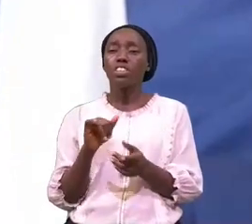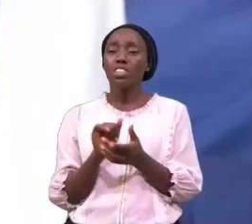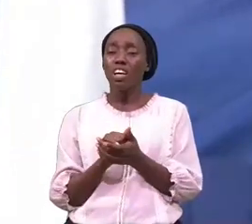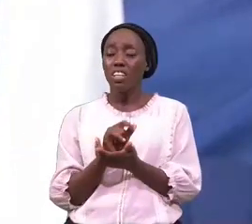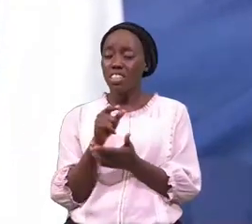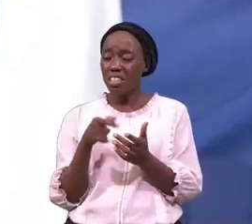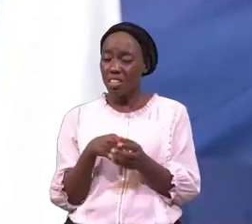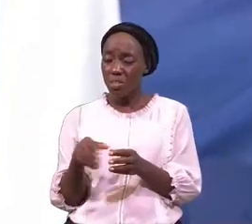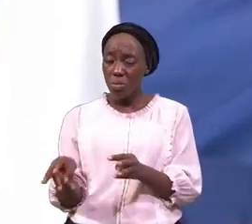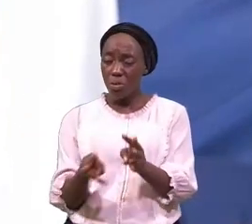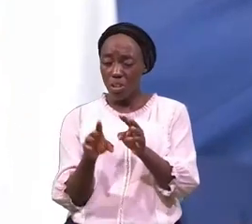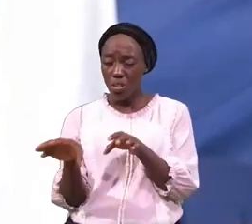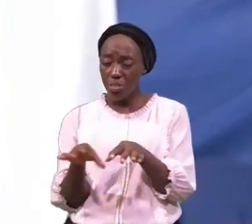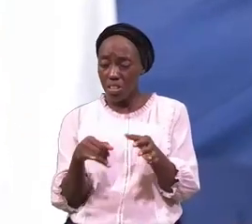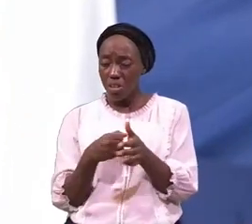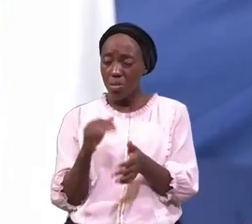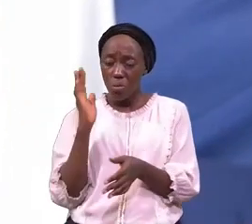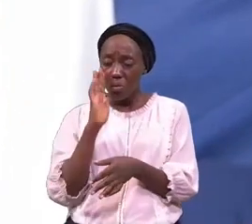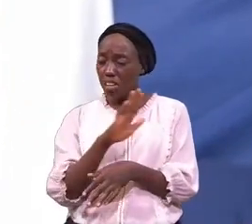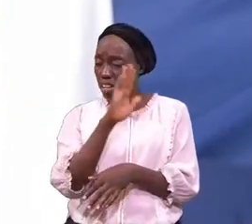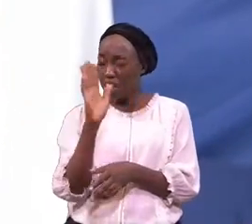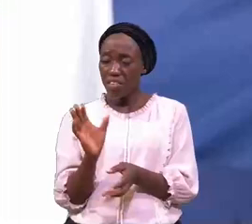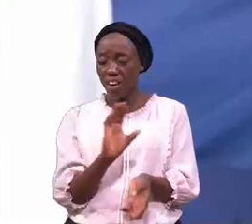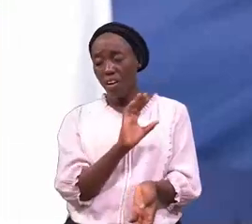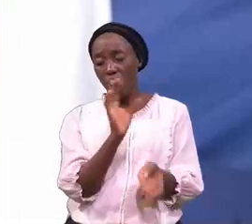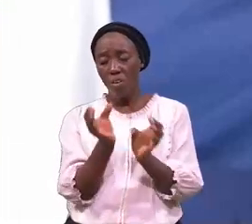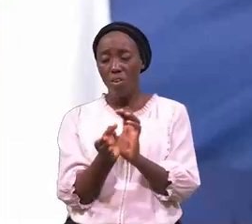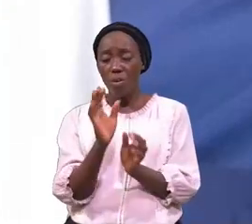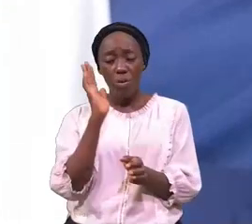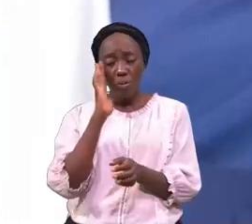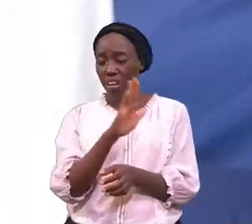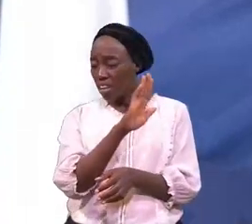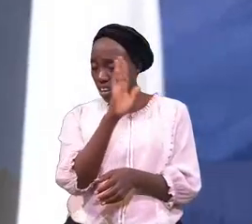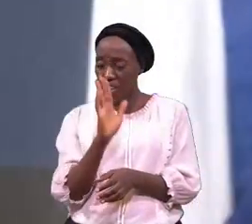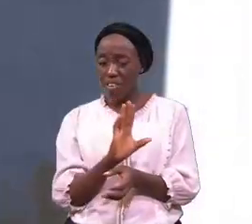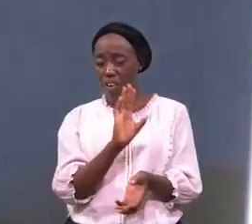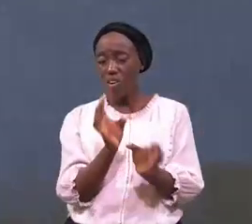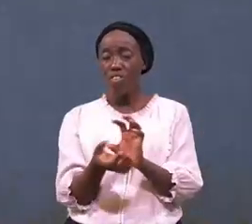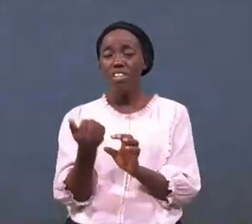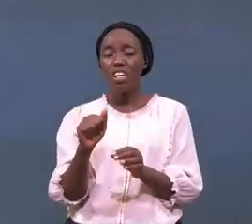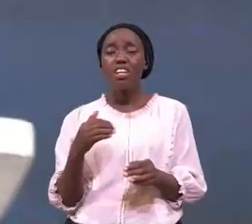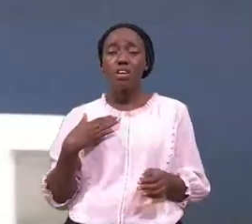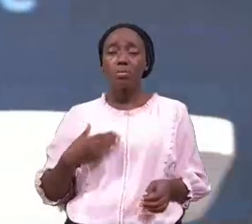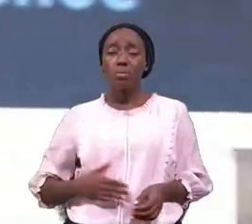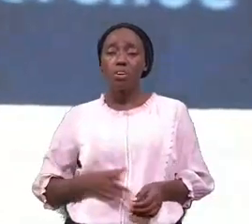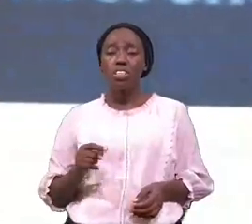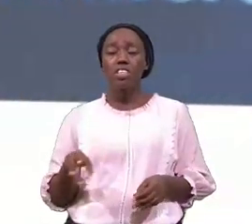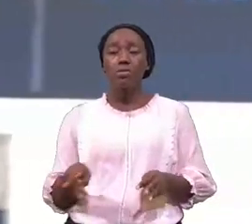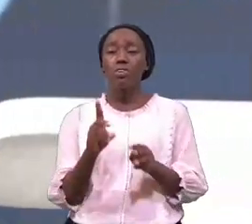La main dont vous faites l'œuvre ne peut pas convaincre quelqu'un. Nous cherchons à les convaincre.